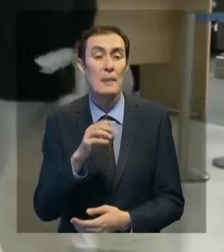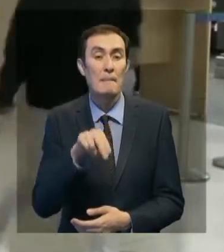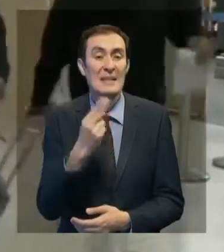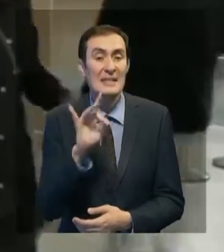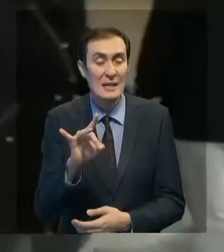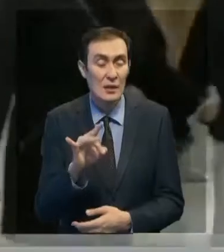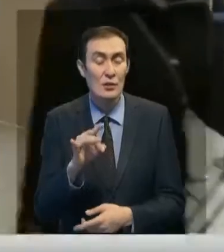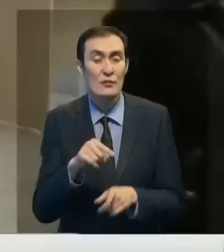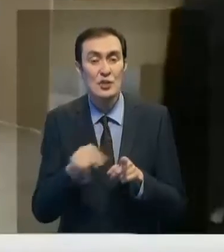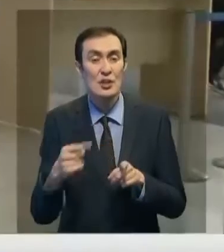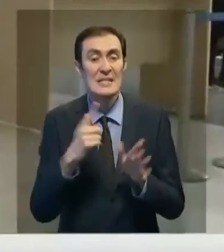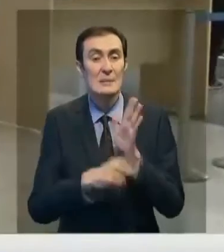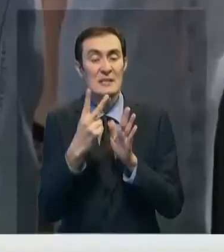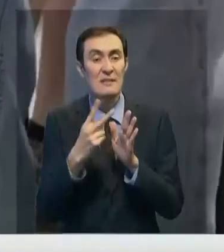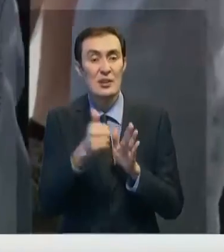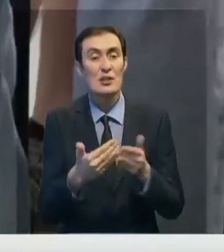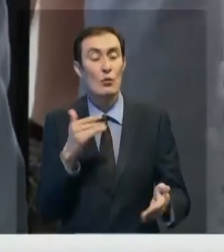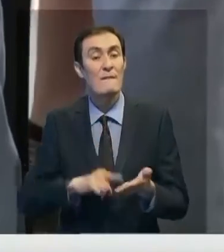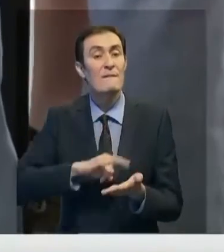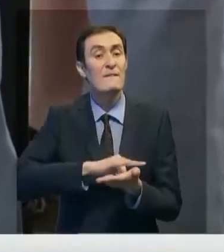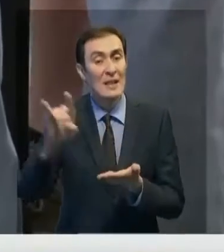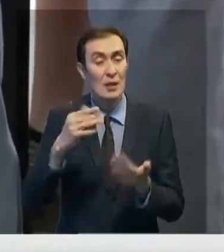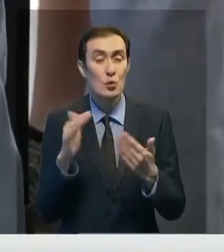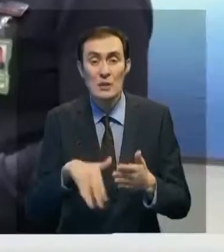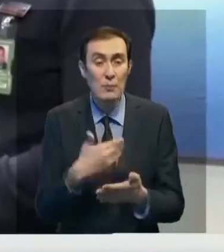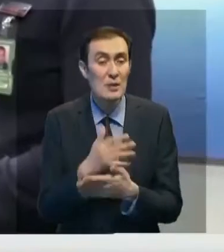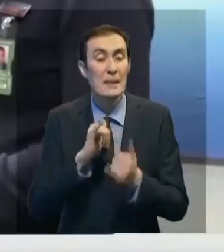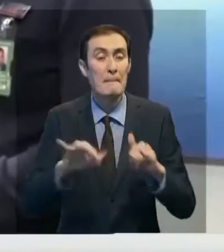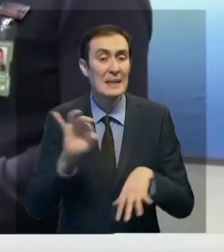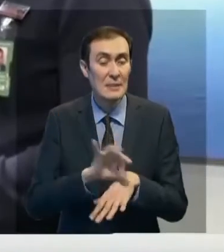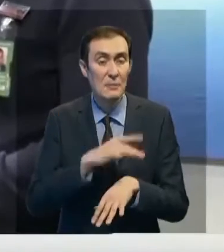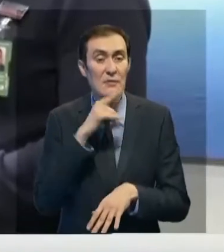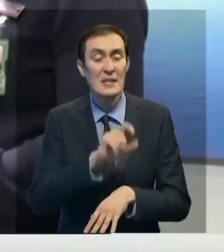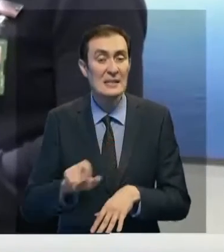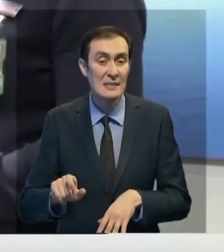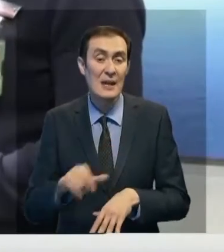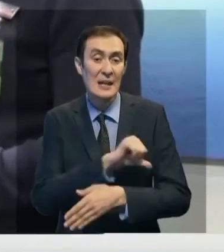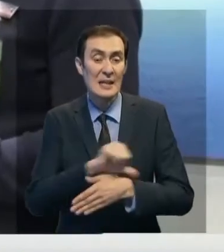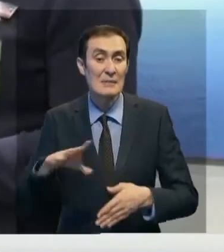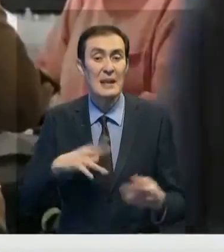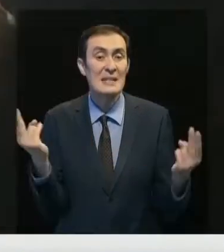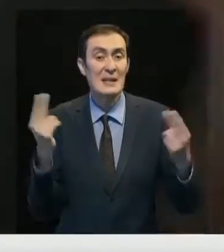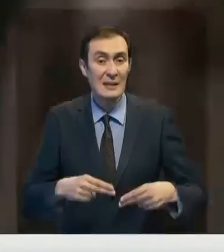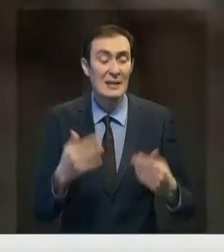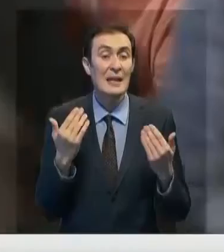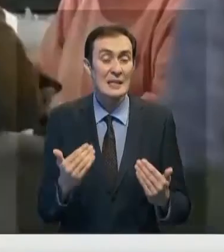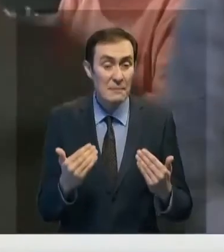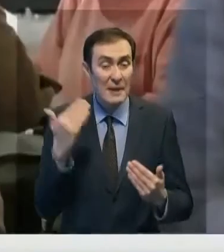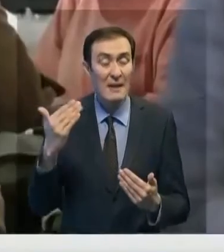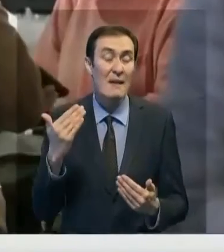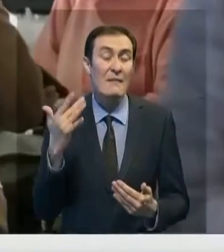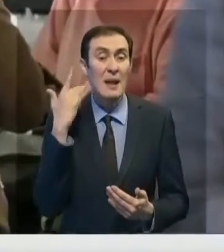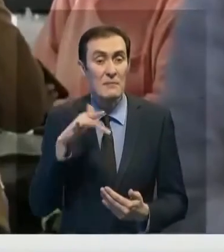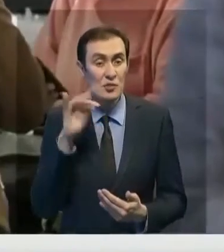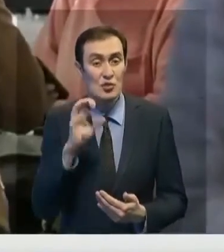не позднее, чем за 72 часа до вылета. Отмечу, до сих пор из-за пандемии для большинства иностранцев границы были закрыты. Теперь